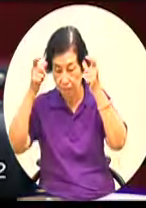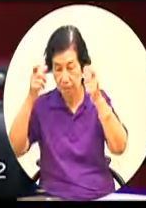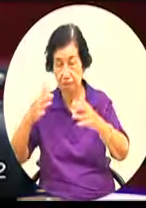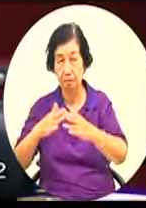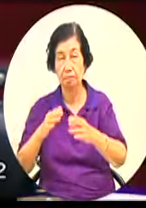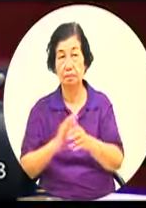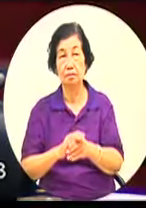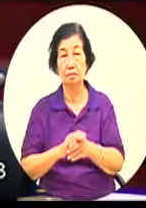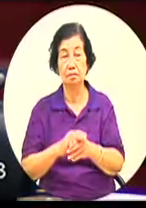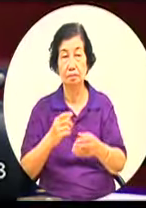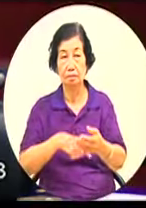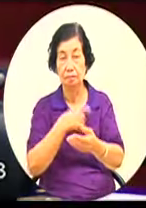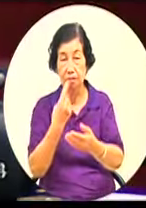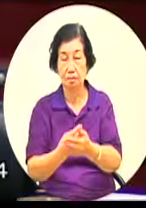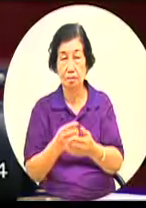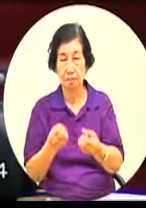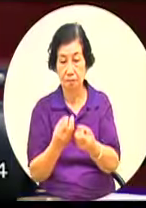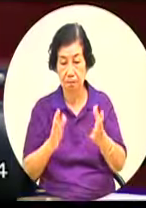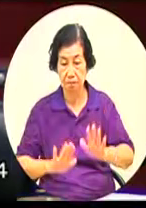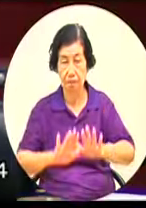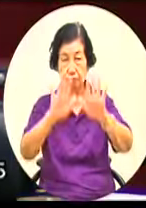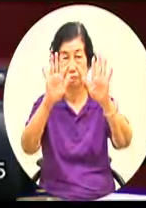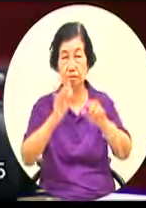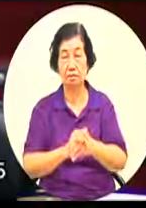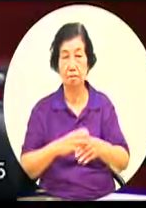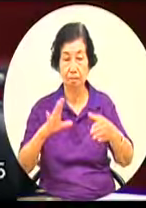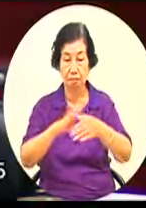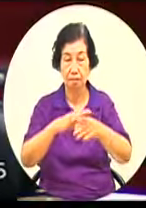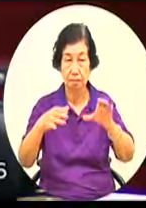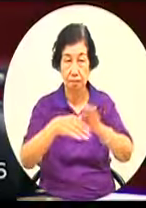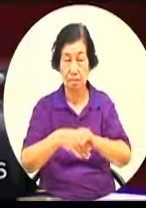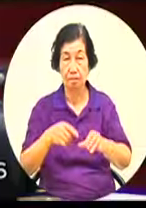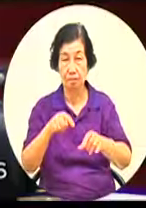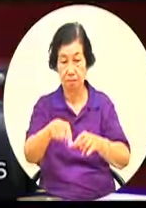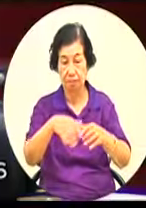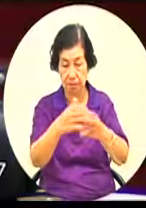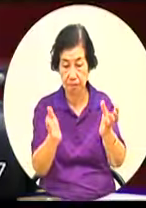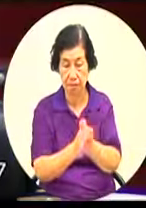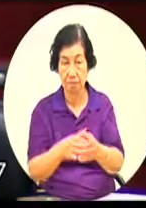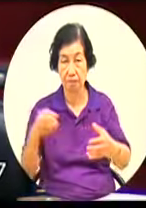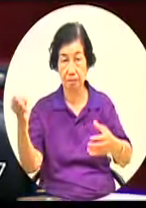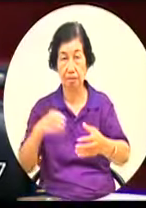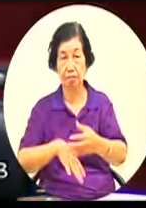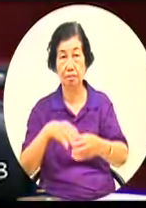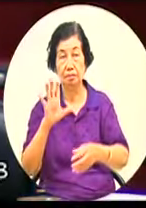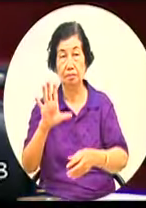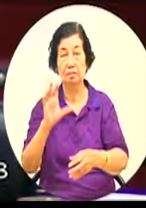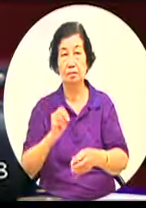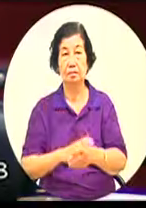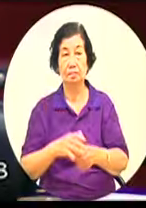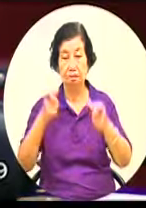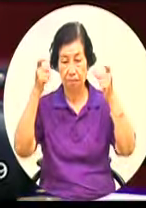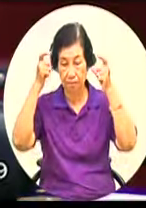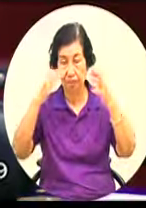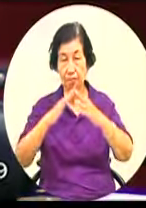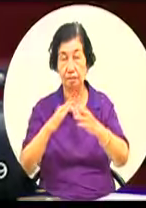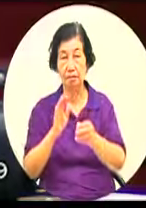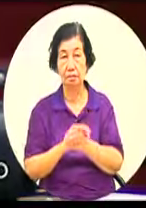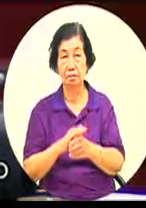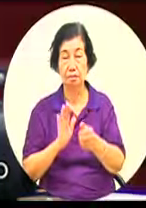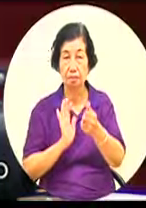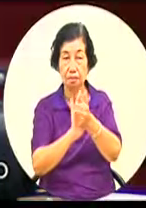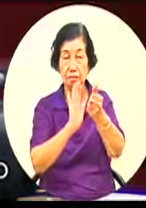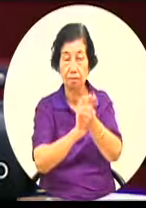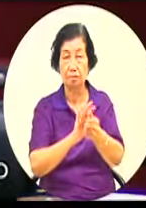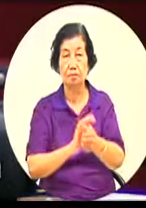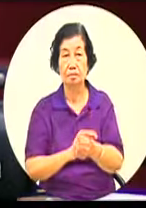的发展，区域的整体发展，到底有没有把文化这个部分纳进来。高雄市一直在推的我们的美术馆农